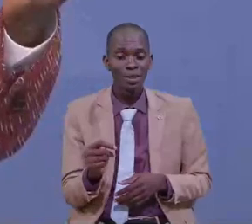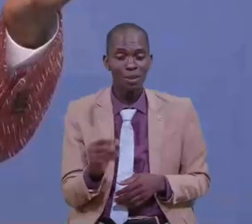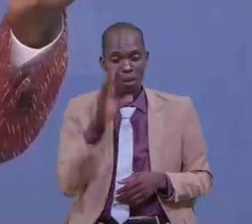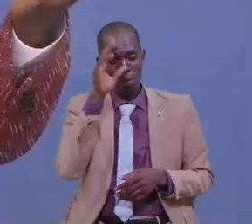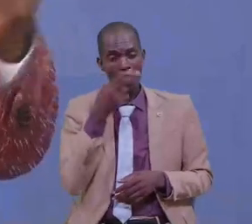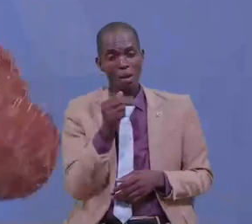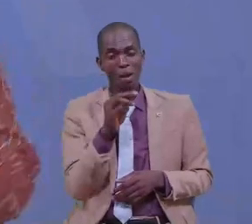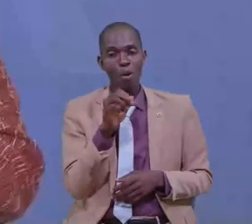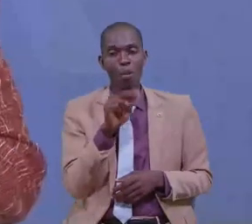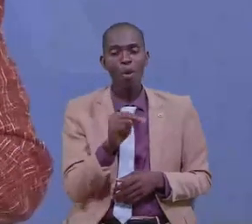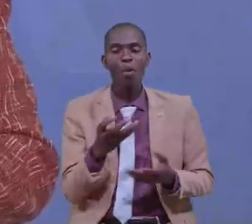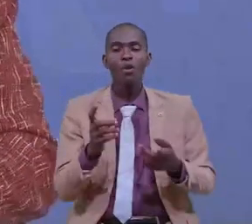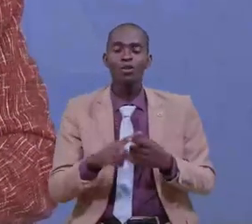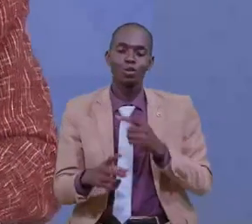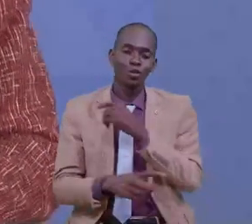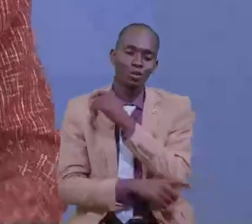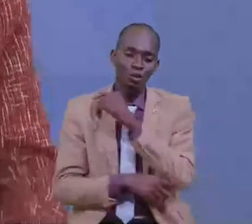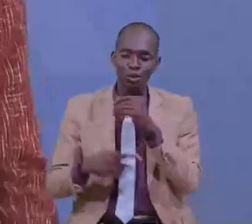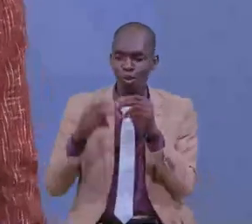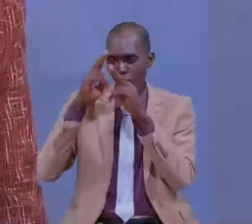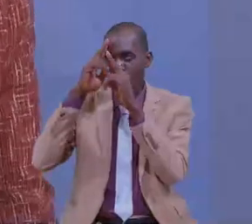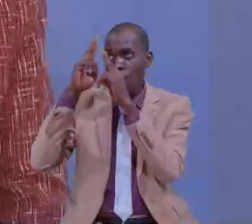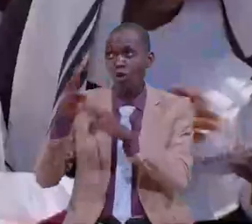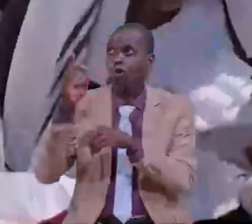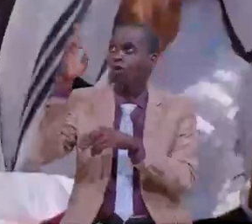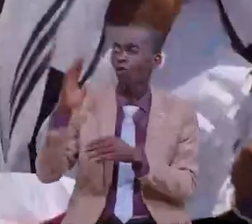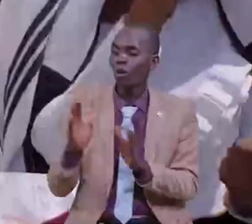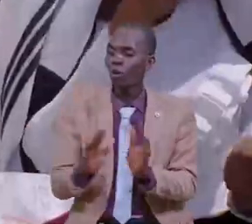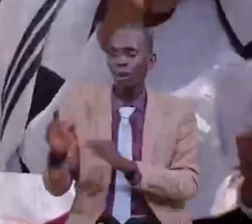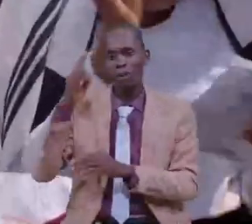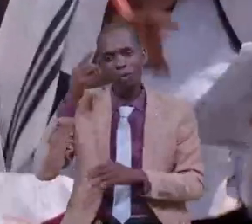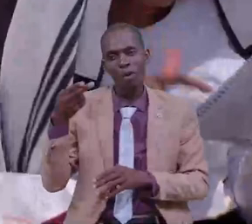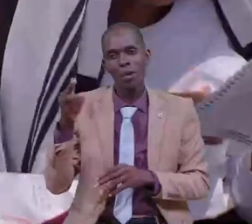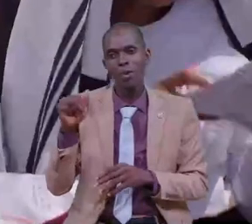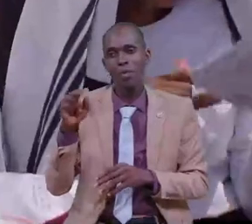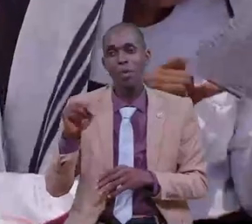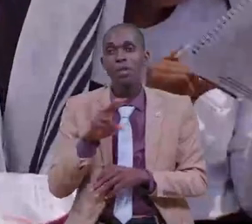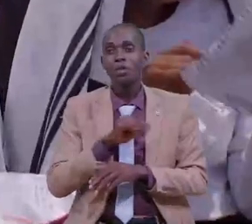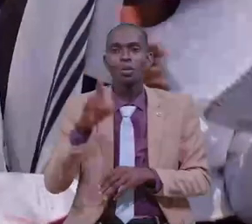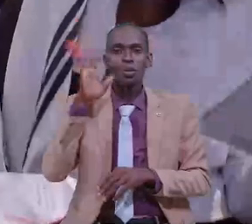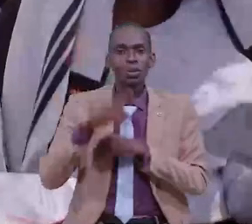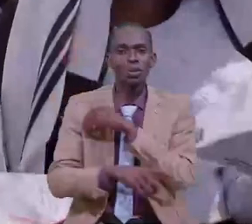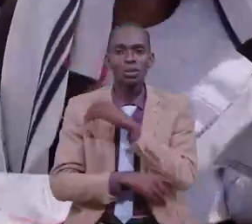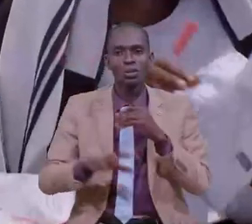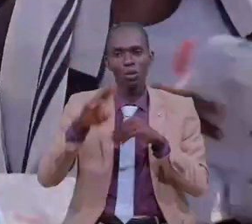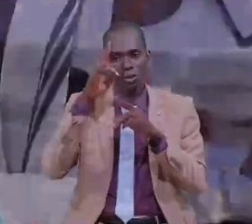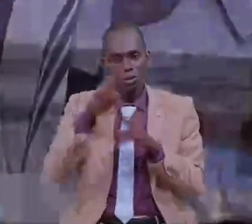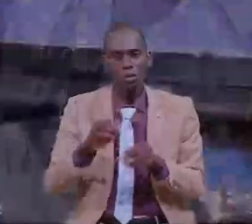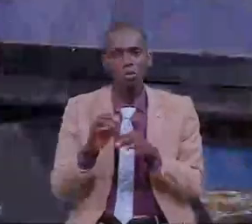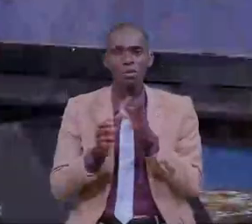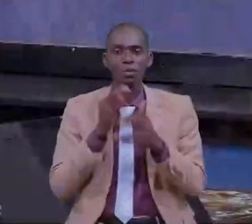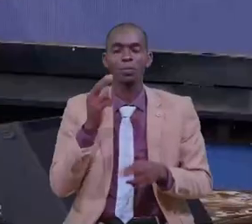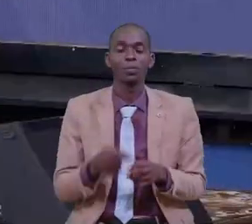Il voulait voler l'honneur appartenant à Mardoché. Personne ne va voler ton honneur. Il a